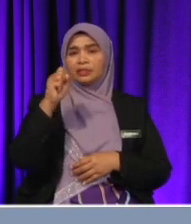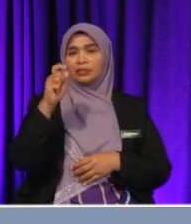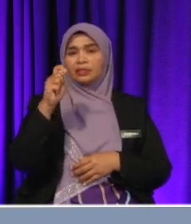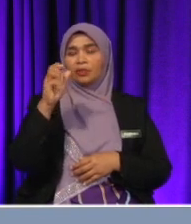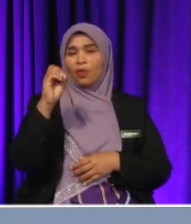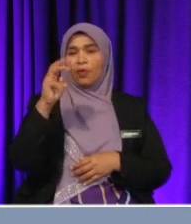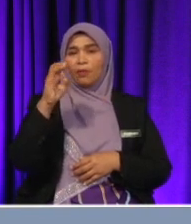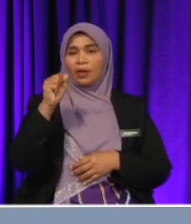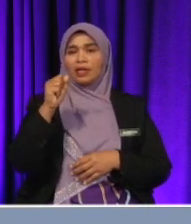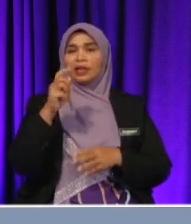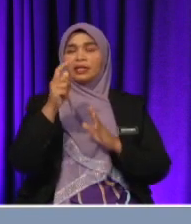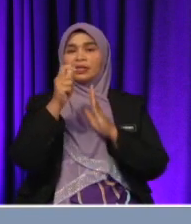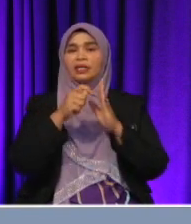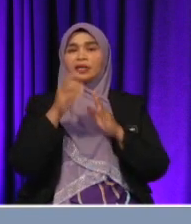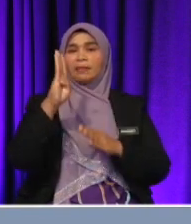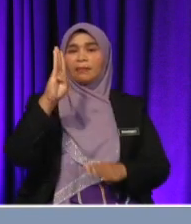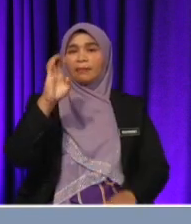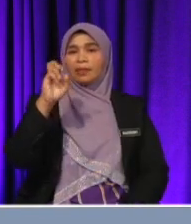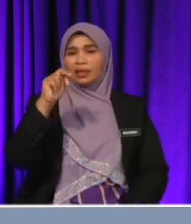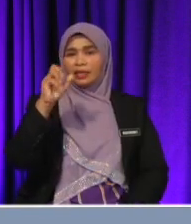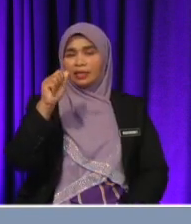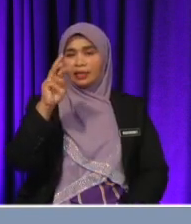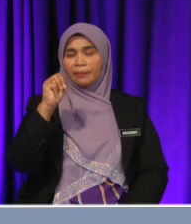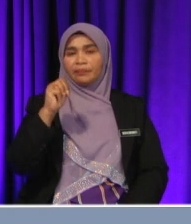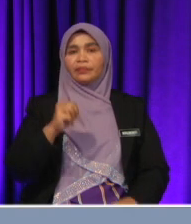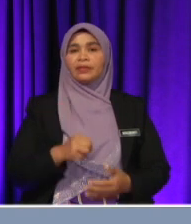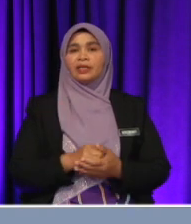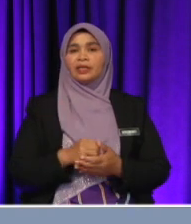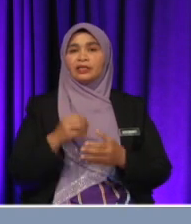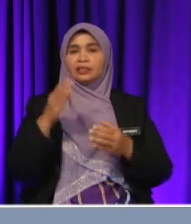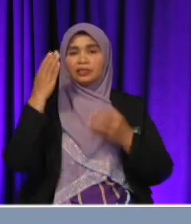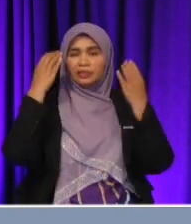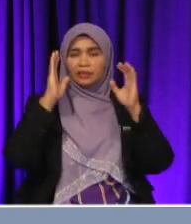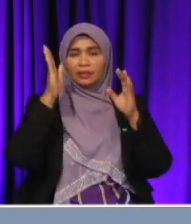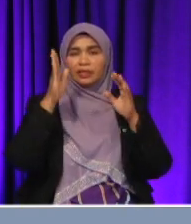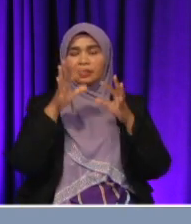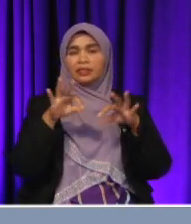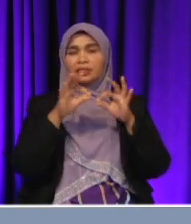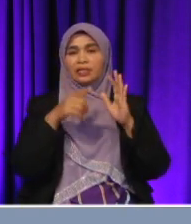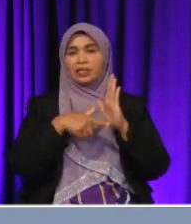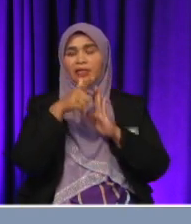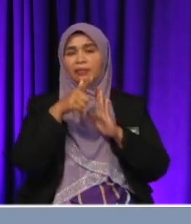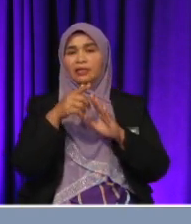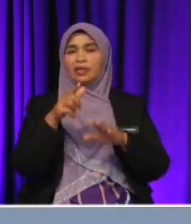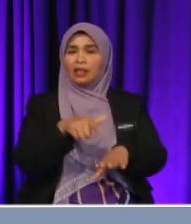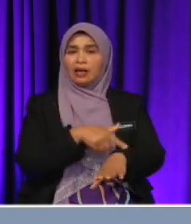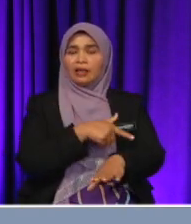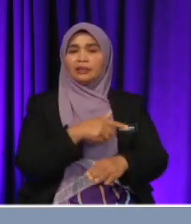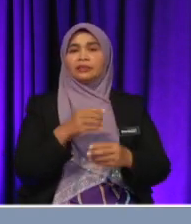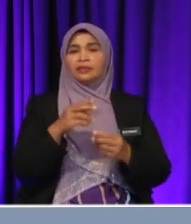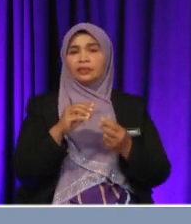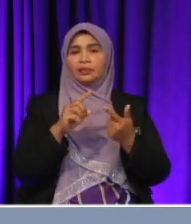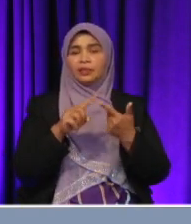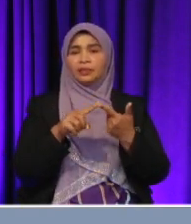mungkin terbenam tapi dekat Nanti gua akan ceritakan lebih lanjut tentang stoma yang terbenam kedua